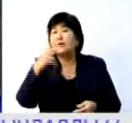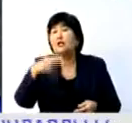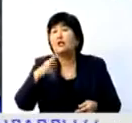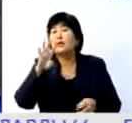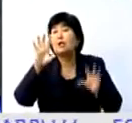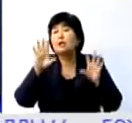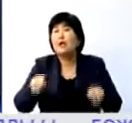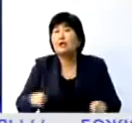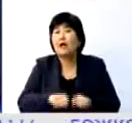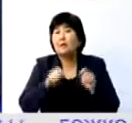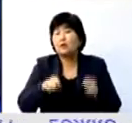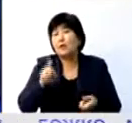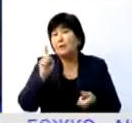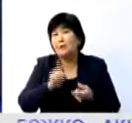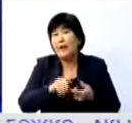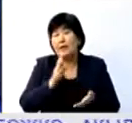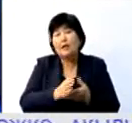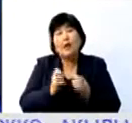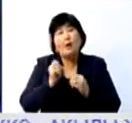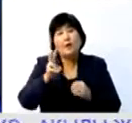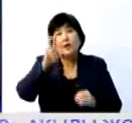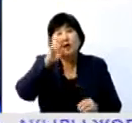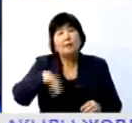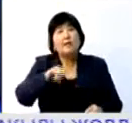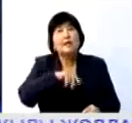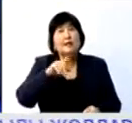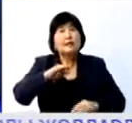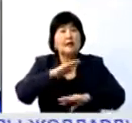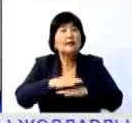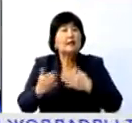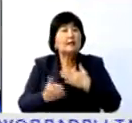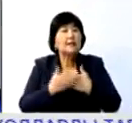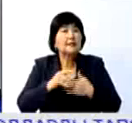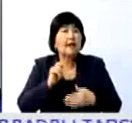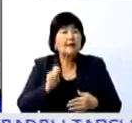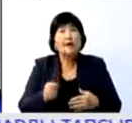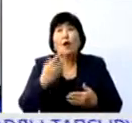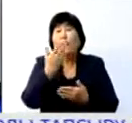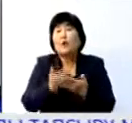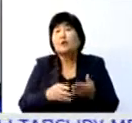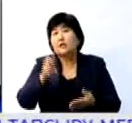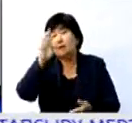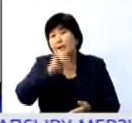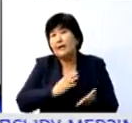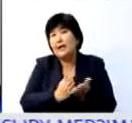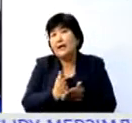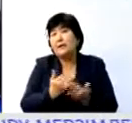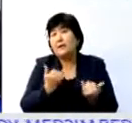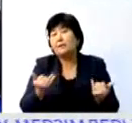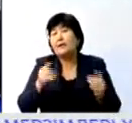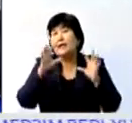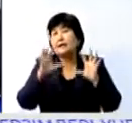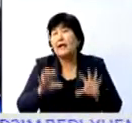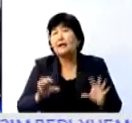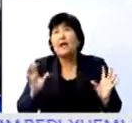24-ы заңнама бұзушылармен байланысты. 12 мемлекеттік қызметші тәртіптік жазаға тартылған. Көрсетілетін мемлекеттік қызметтер саласындағы